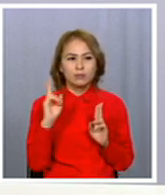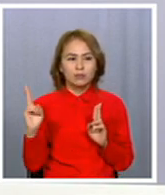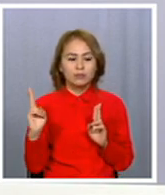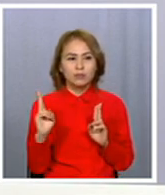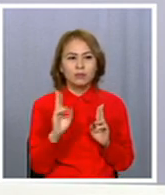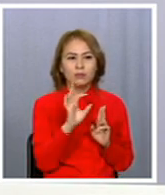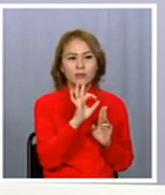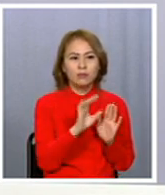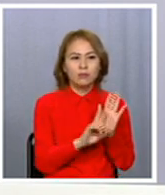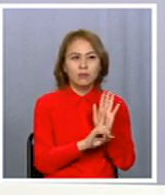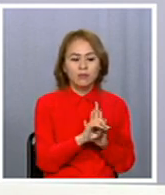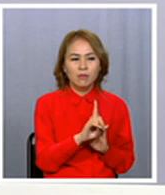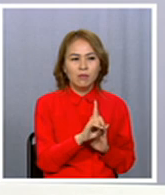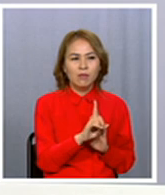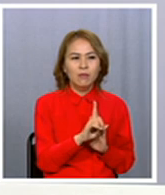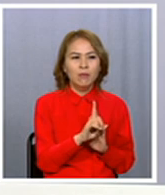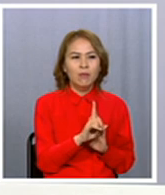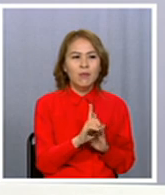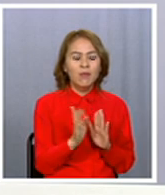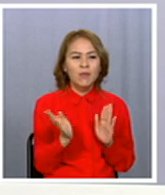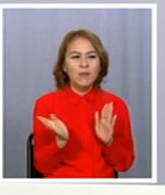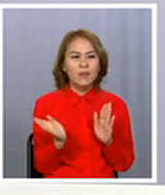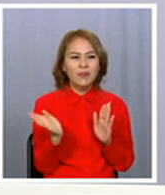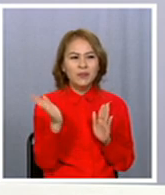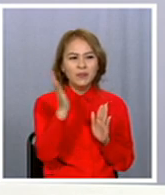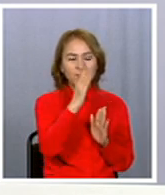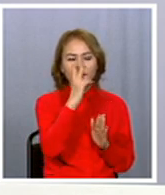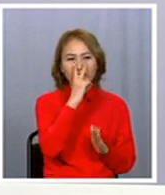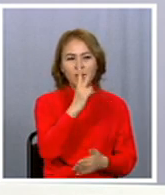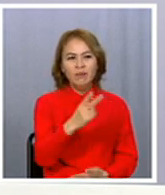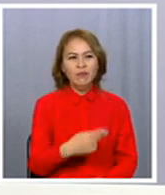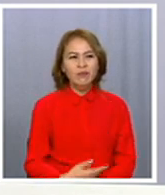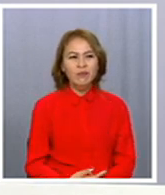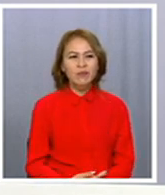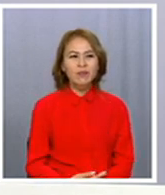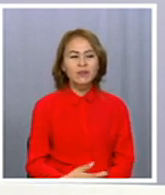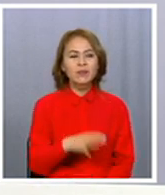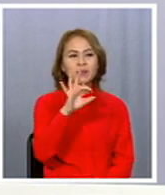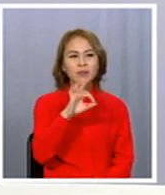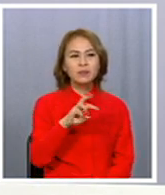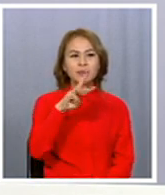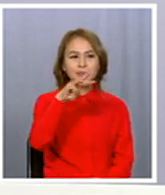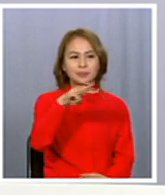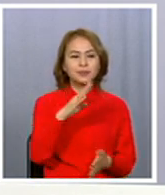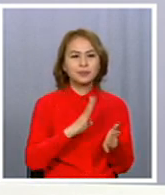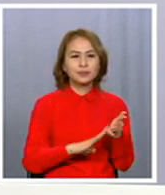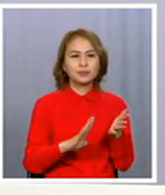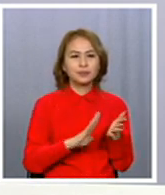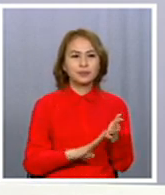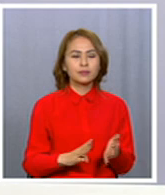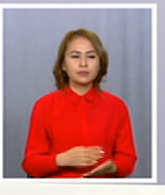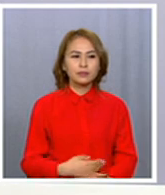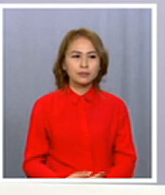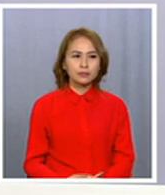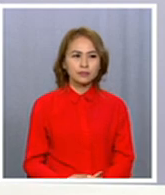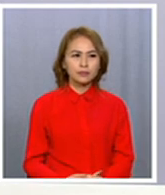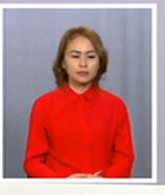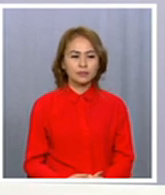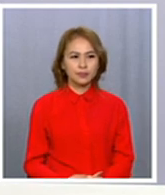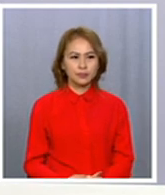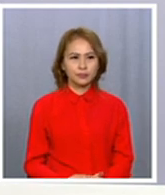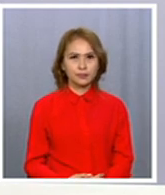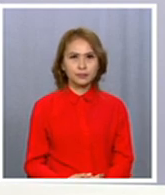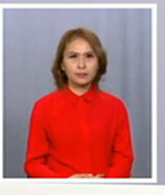нүктеден басталады. Және төменгі бөлік бойынша қараймыз. Мына ОМ сәулесі 90 градусқа дәл келіп тұр. Жазып қояйық